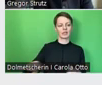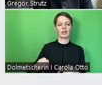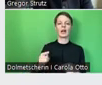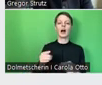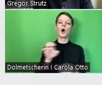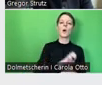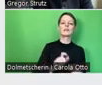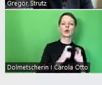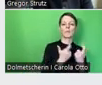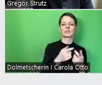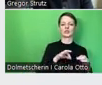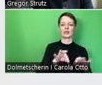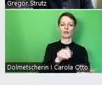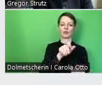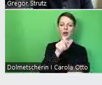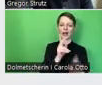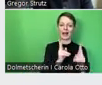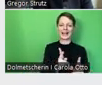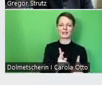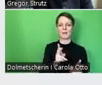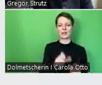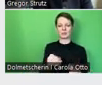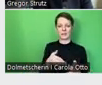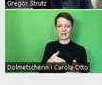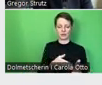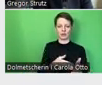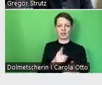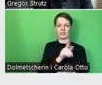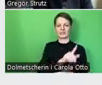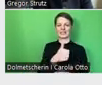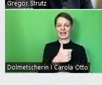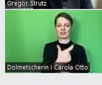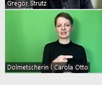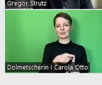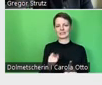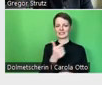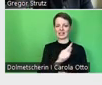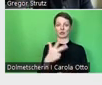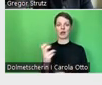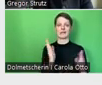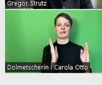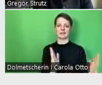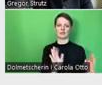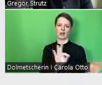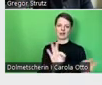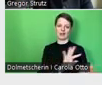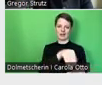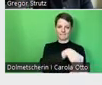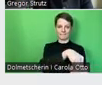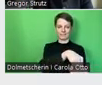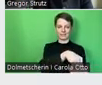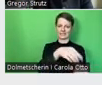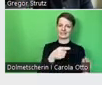Europäischen Kommission für die Rechte von Menschen mit Behinderungen 2021 bis 2030. Es geht darum, das Thema